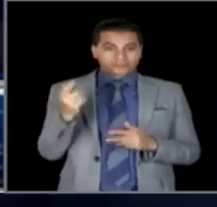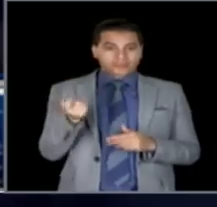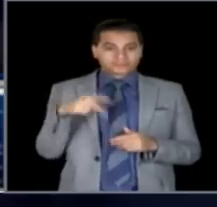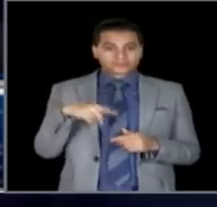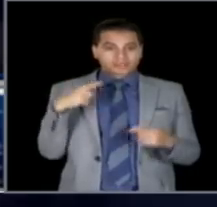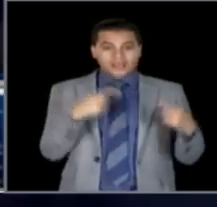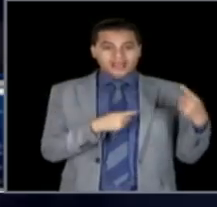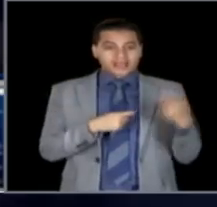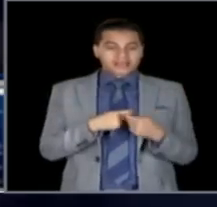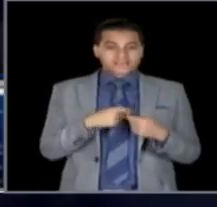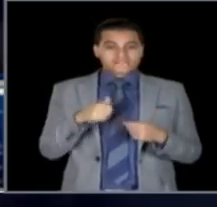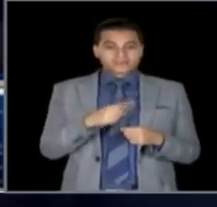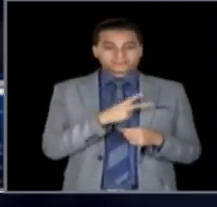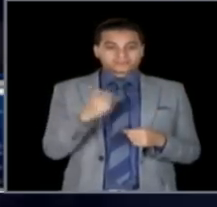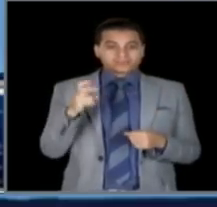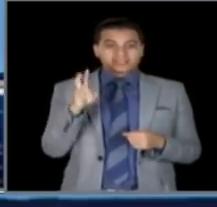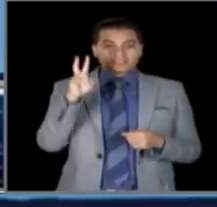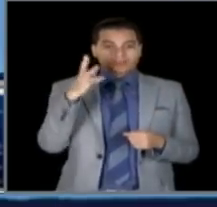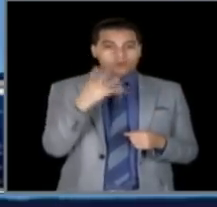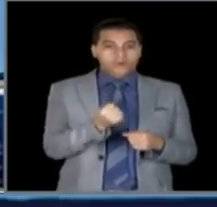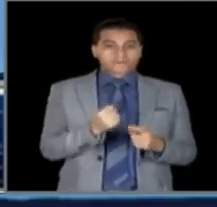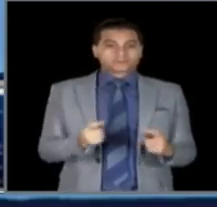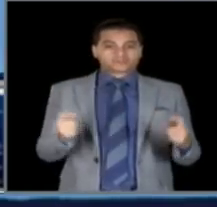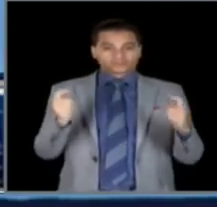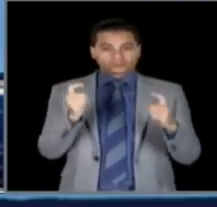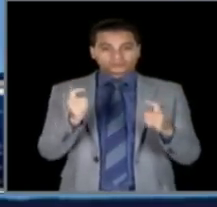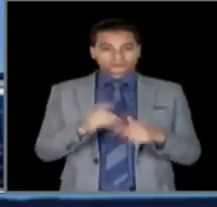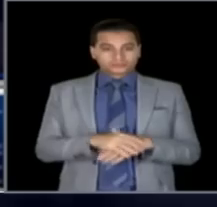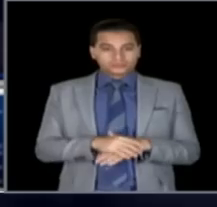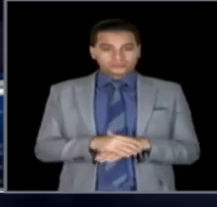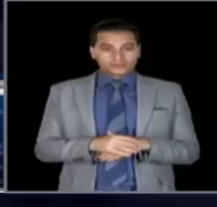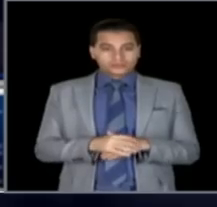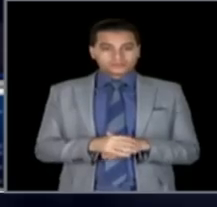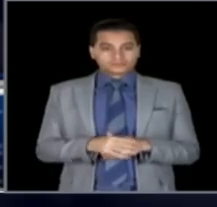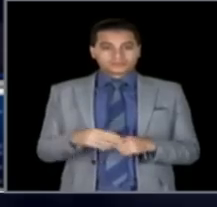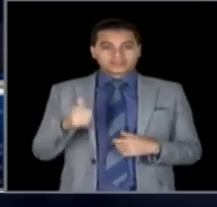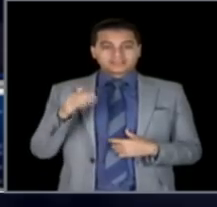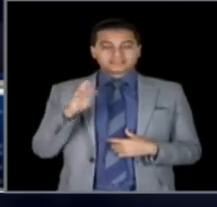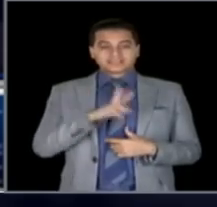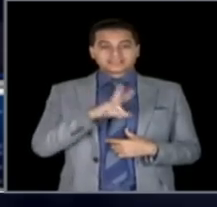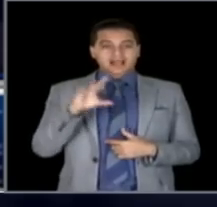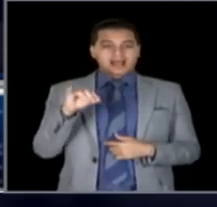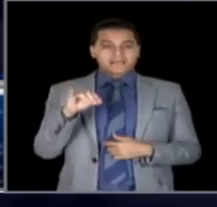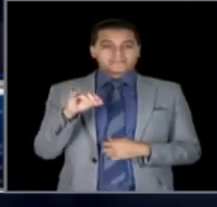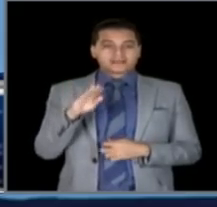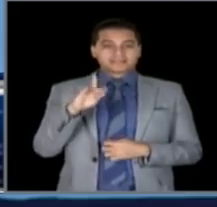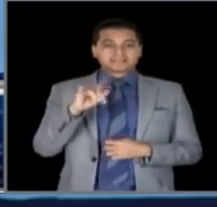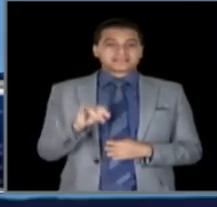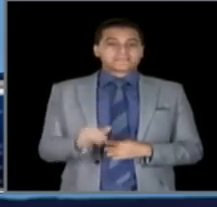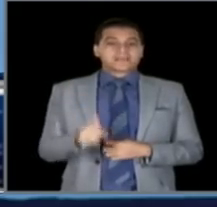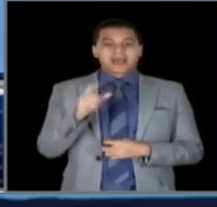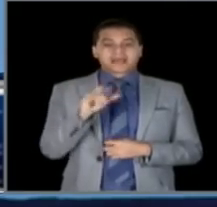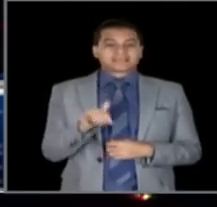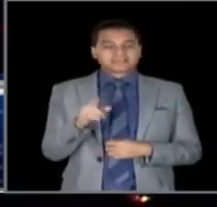هدف في 247 مباراة. إسلام سليماني؟ إسلام سليماني إجابة